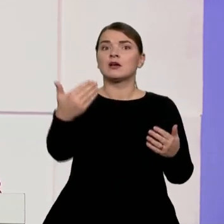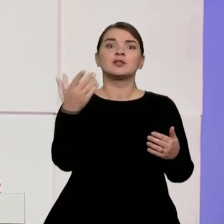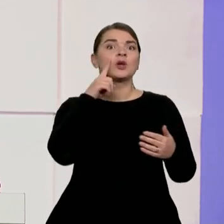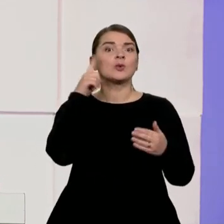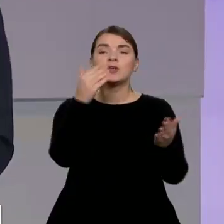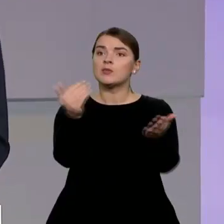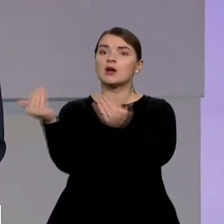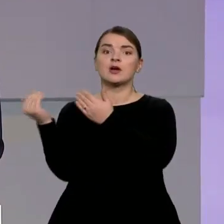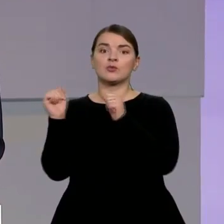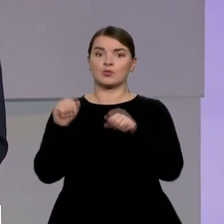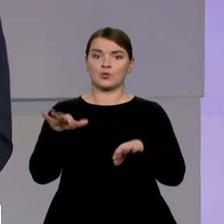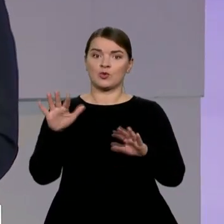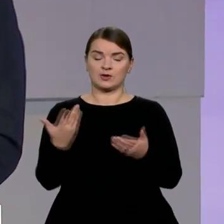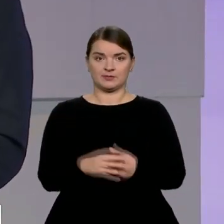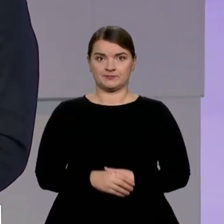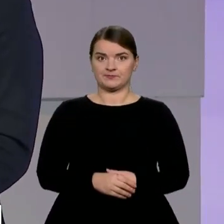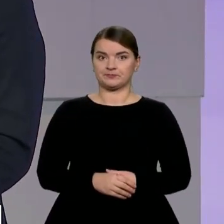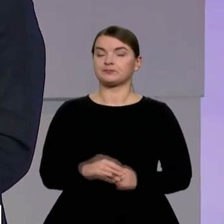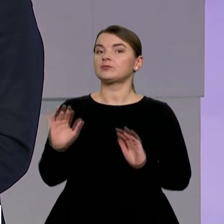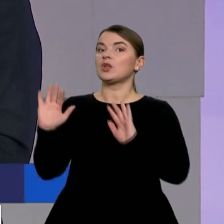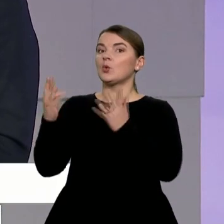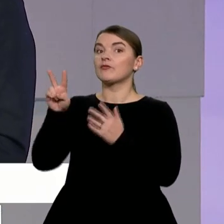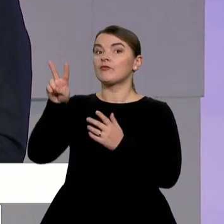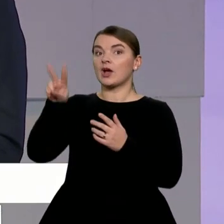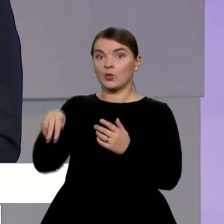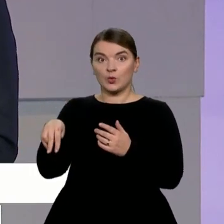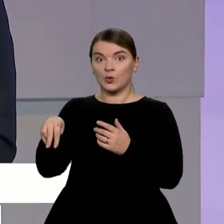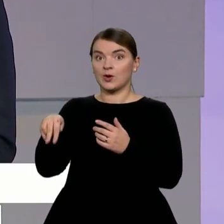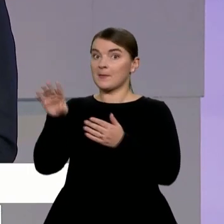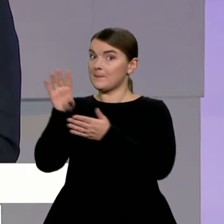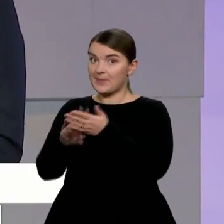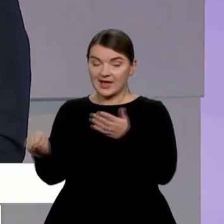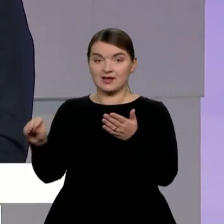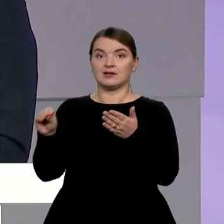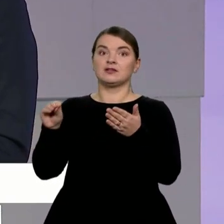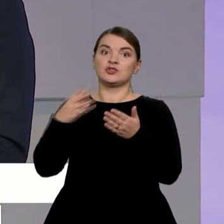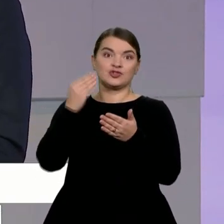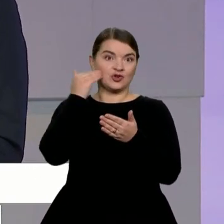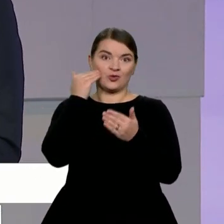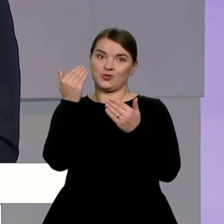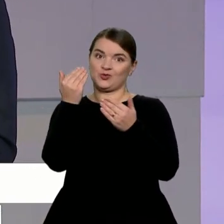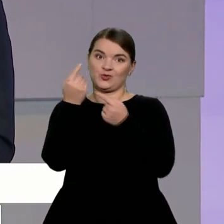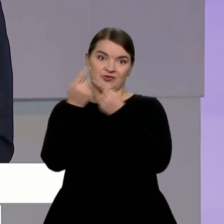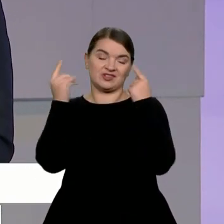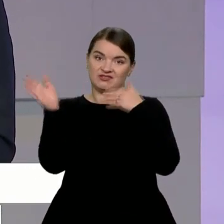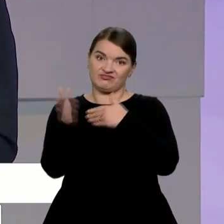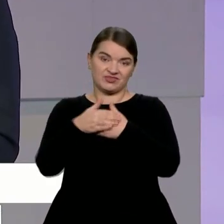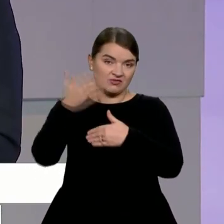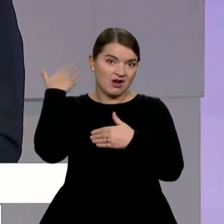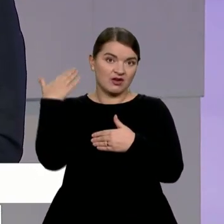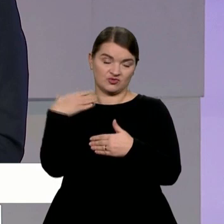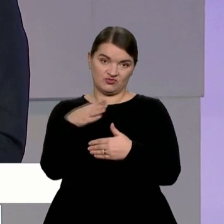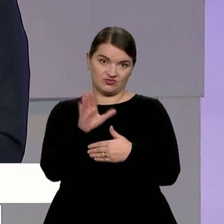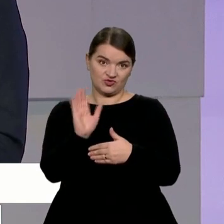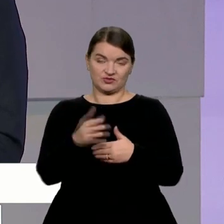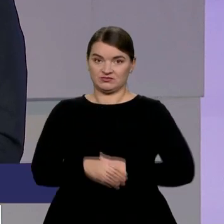labai paprastai ir tiesiai. Jeigu ne Vilniaus universitetas, tai to universiteto iš viso nebūtų likę. Pats ėmiausi iniciatyvos savo laiku ir dariau susirinkimus švietimo